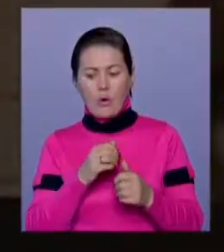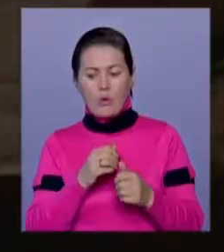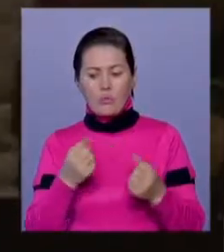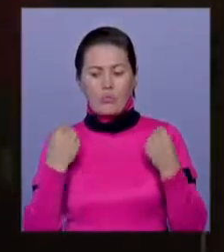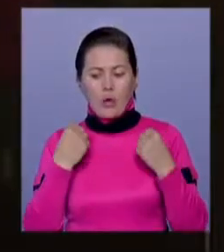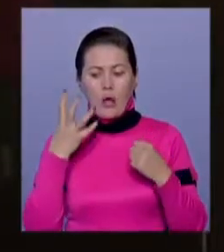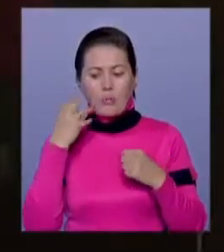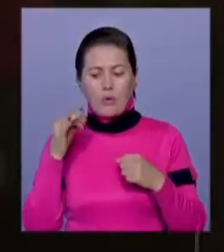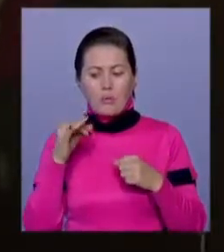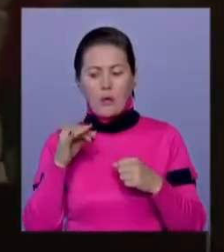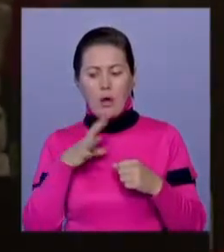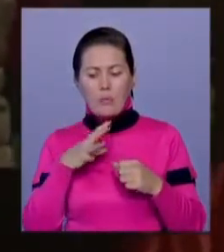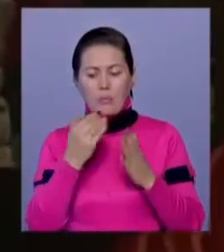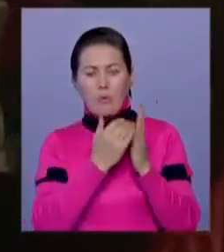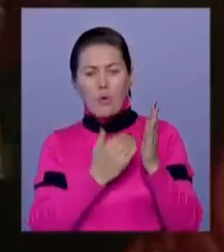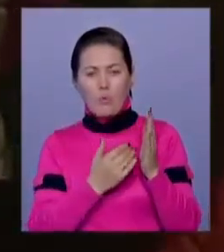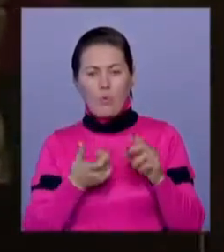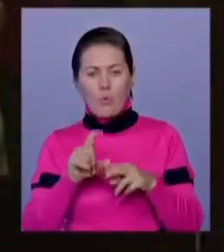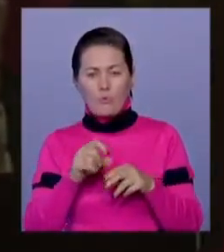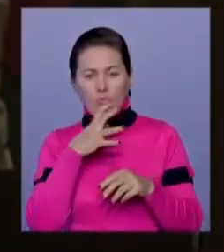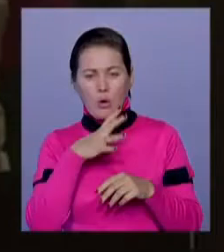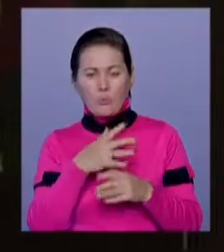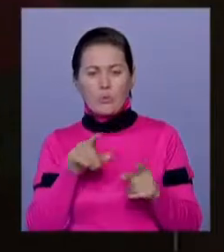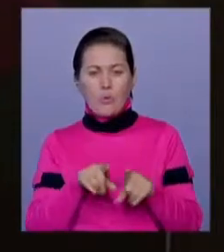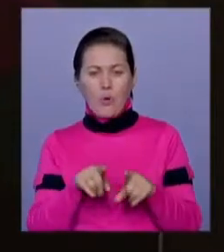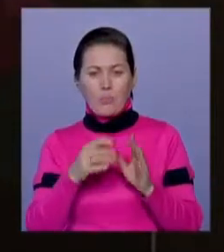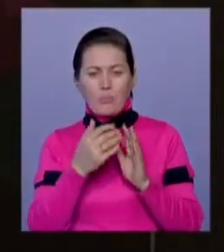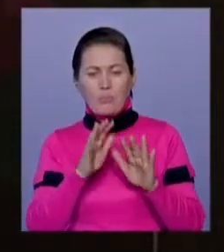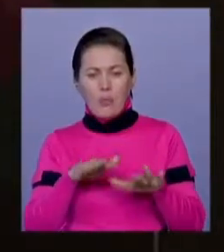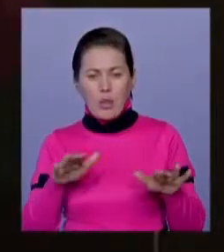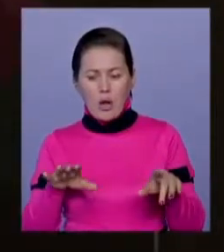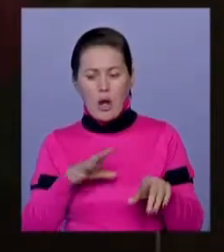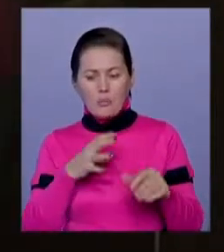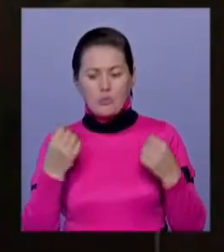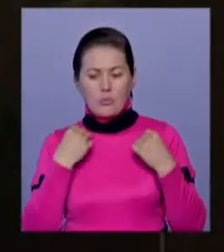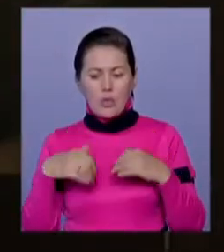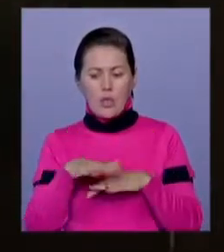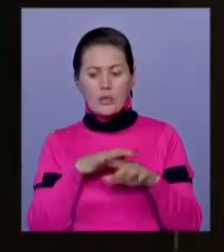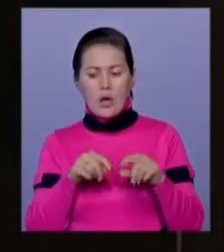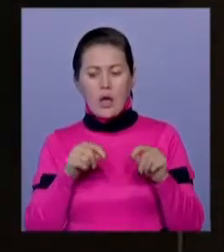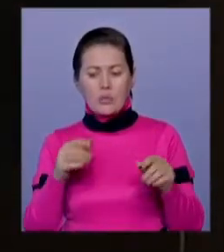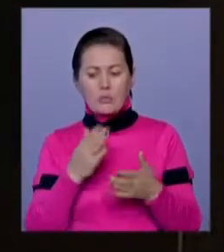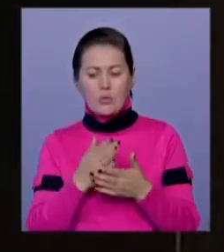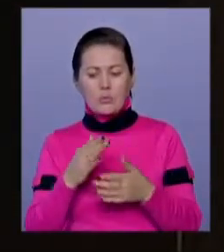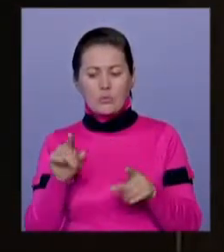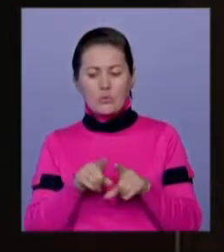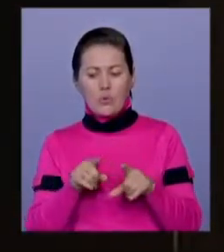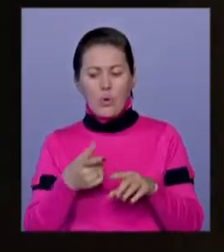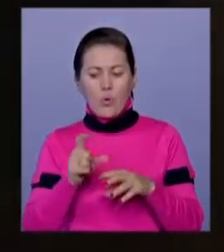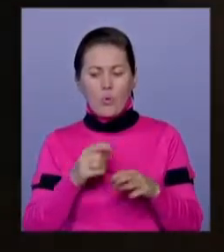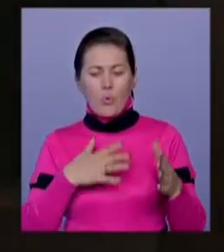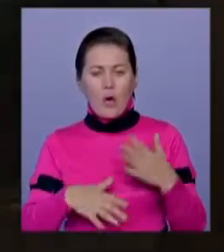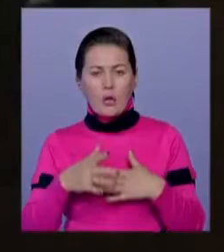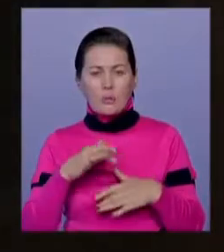Спорттық Алматы бағдарламасы бойынша өте жақсы көп мынандай балдарға спорттық алаңдар ашып жатыр. Біз өте